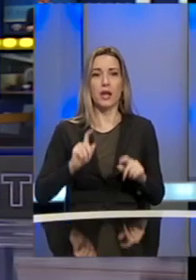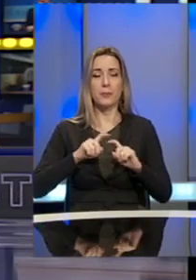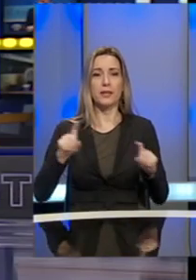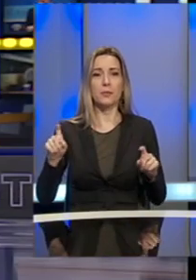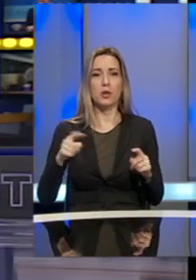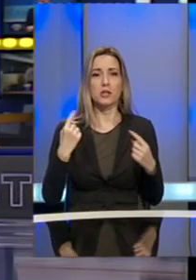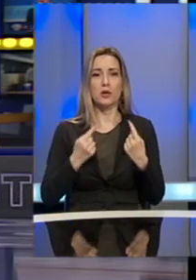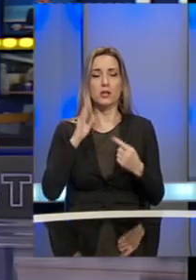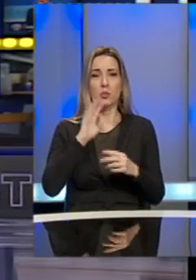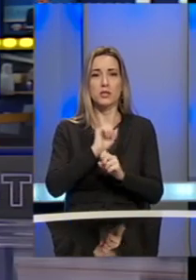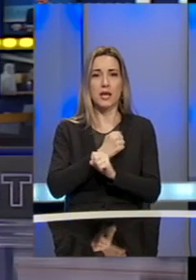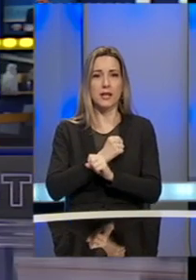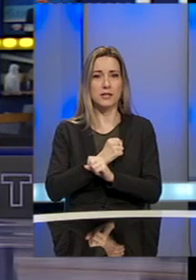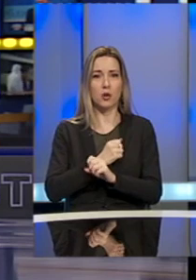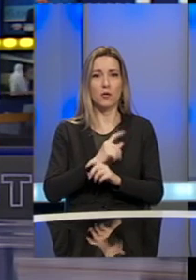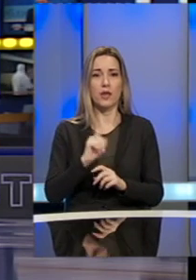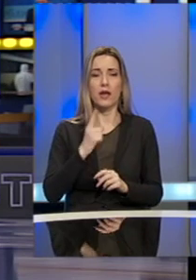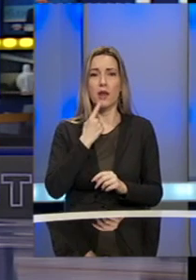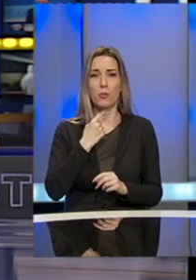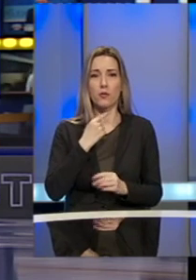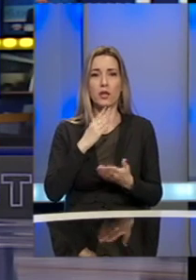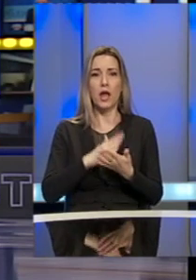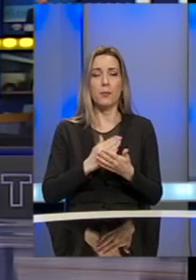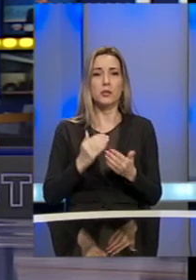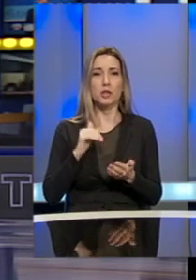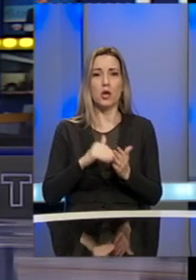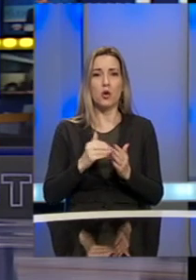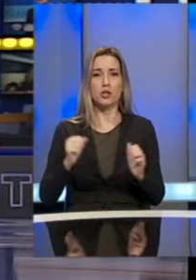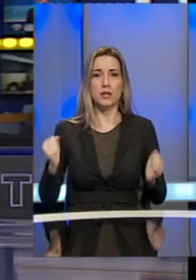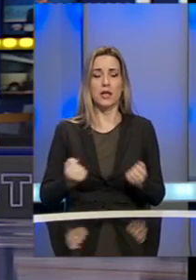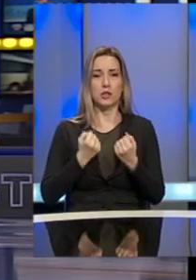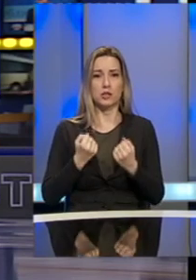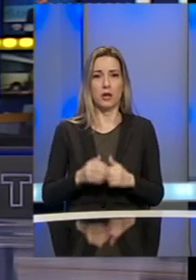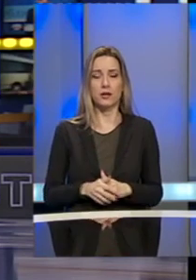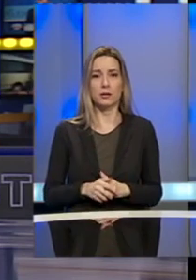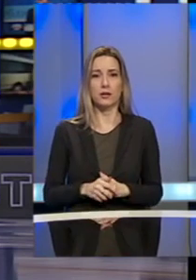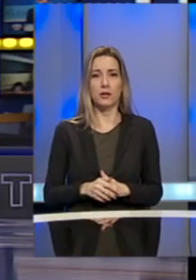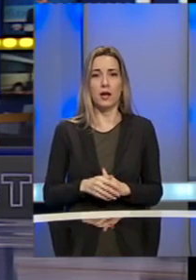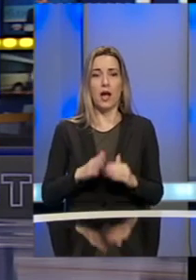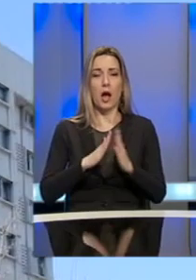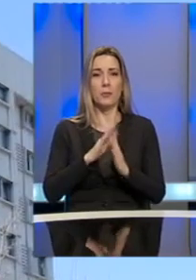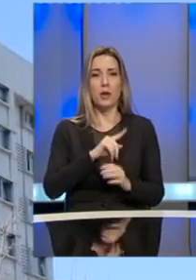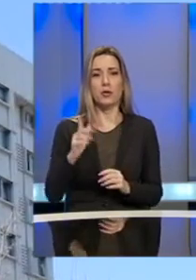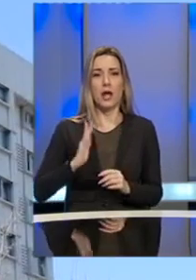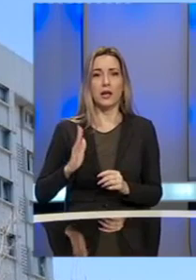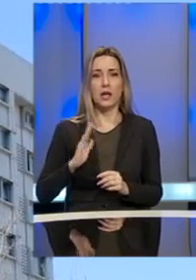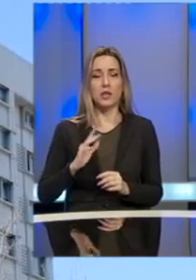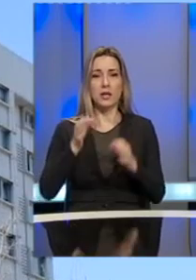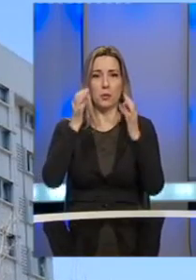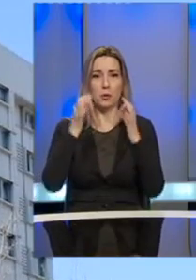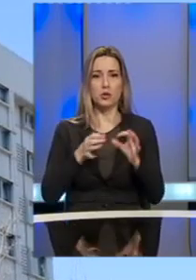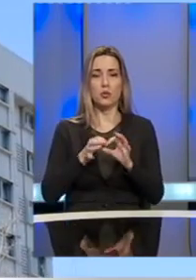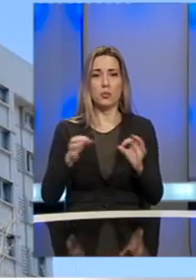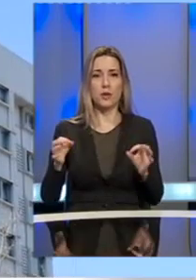Epidemiološka situacija u Bosni i Hercegovini je nepovoljna, a bit će još teže, ocjenjuju epidemiolozi. Apeluju na građane da poštuju